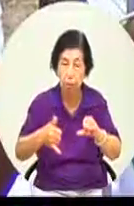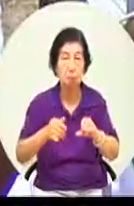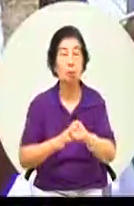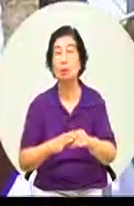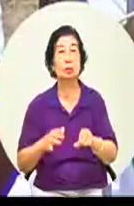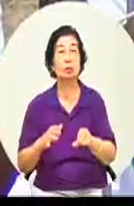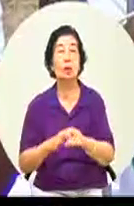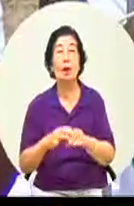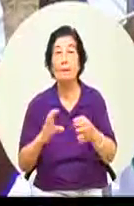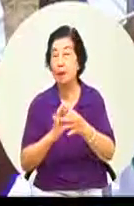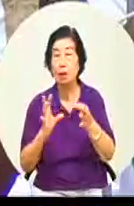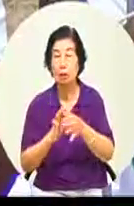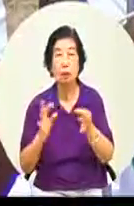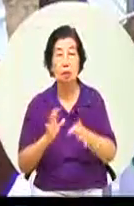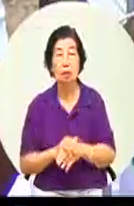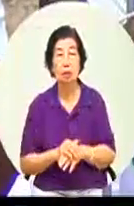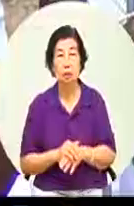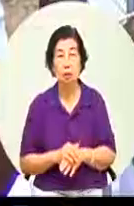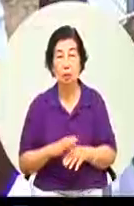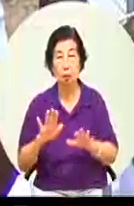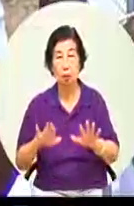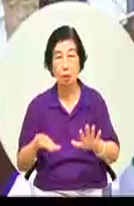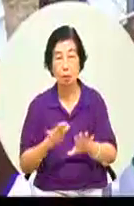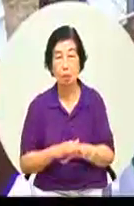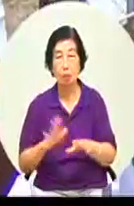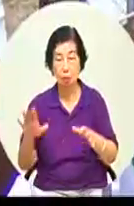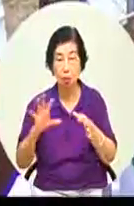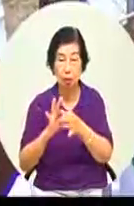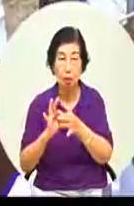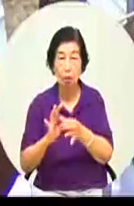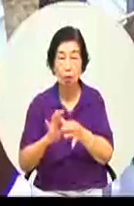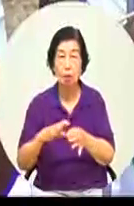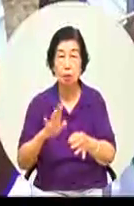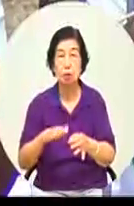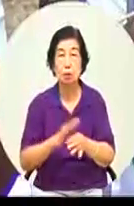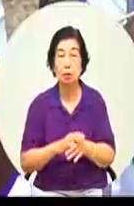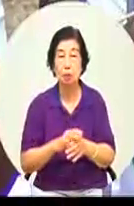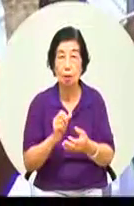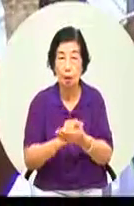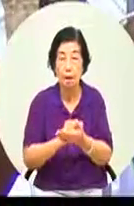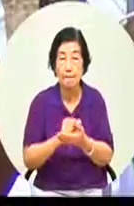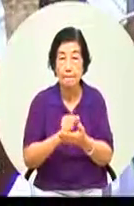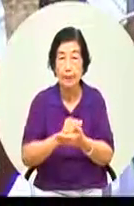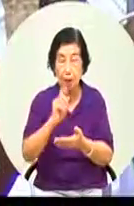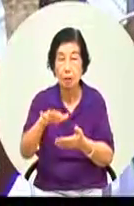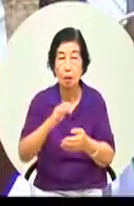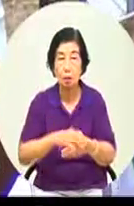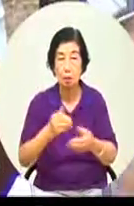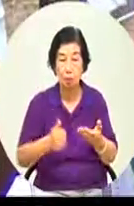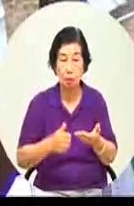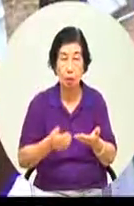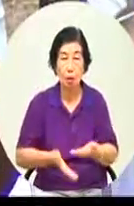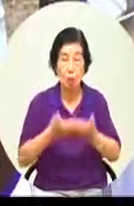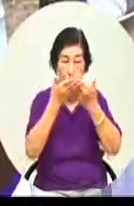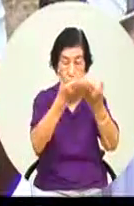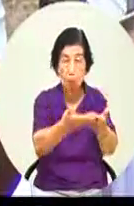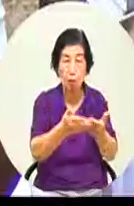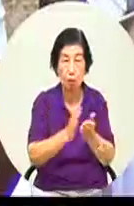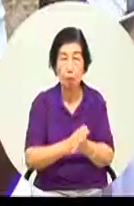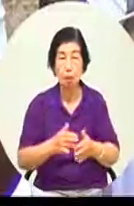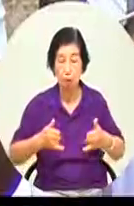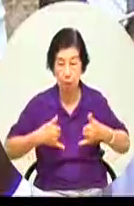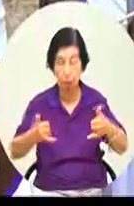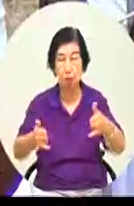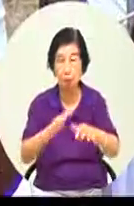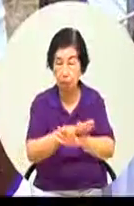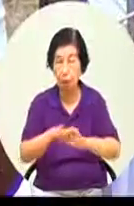所以阮相关的部门，阮拢会上到迄个档案里面，然后来做报告。那让这些不管从施工过程里面